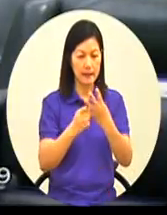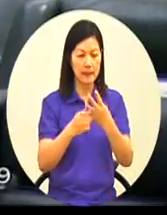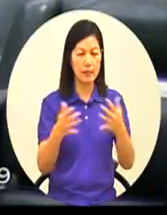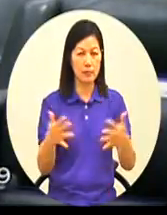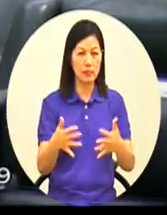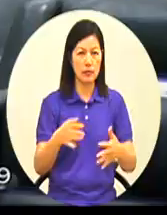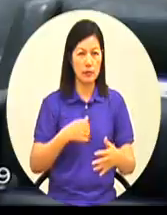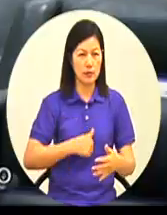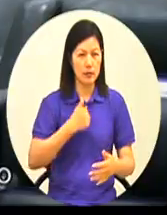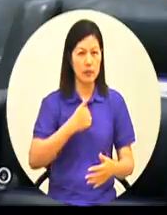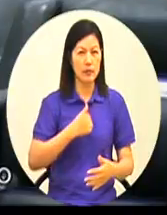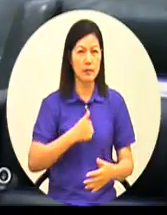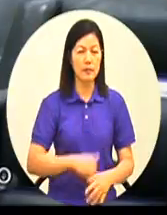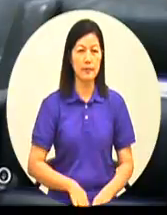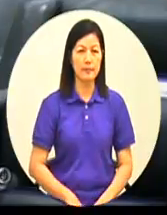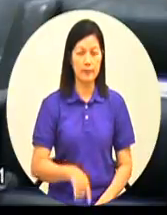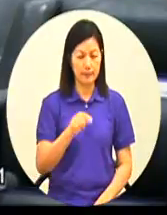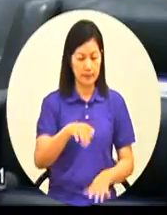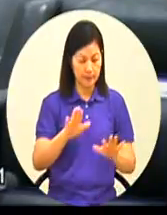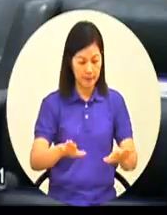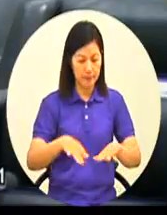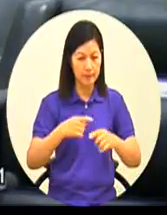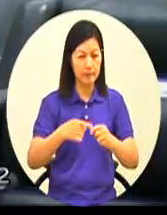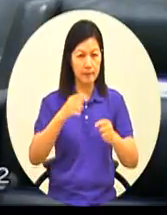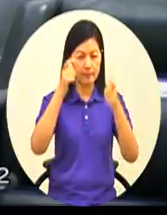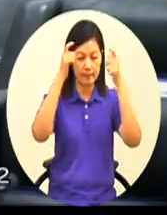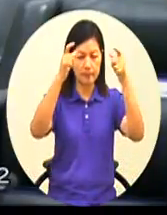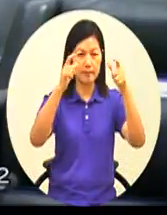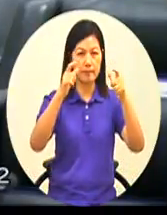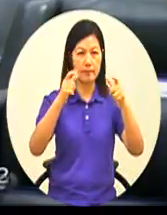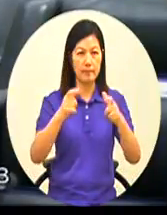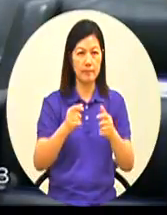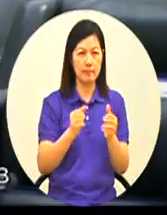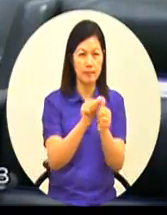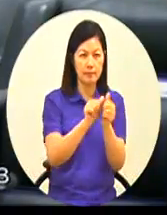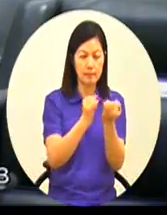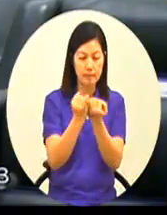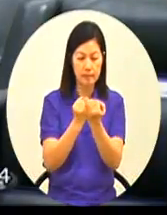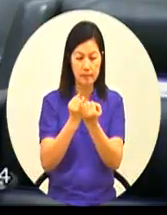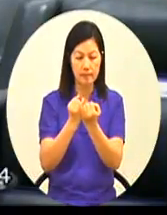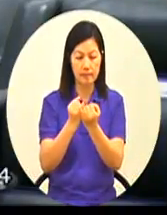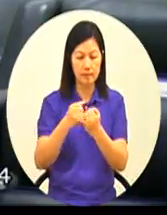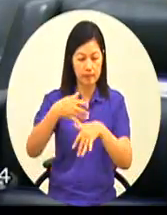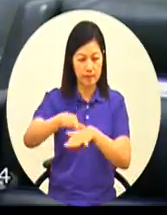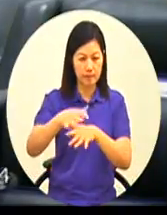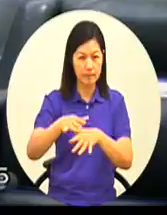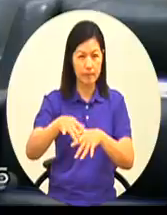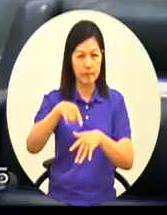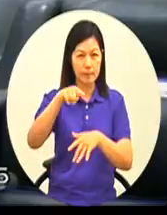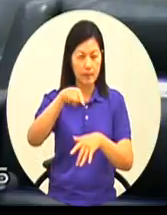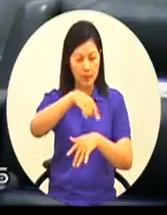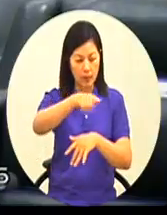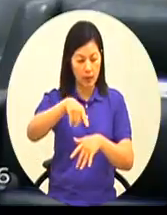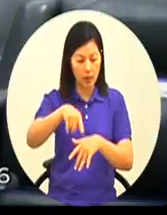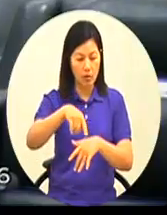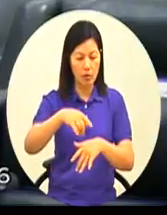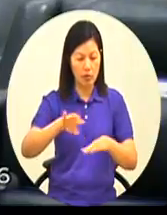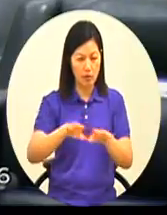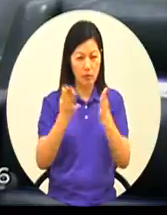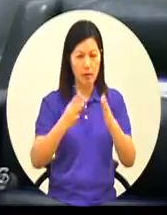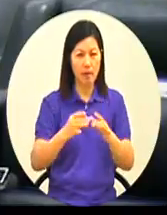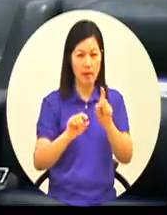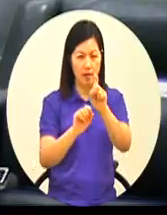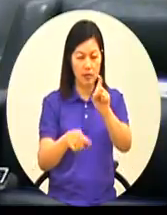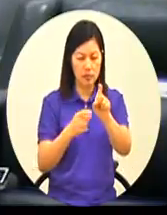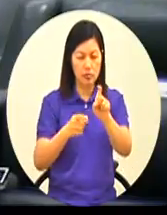实今年的高雄的同志大游行即将开始，那日前也才十月底，台北